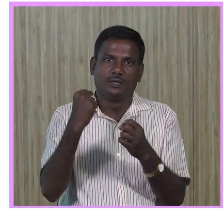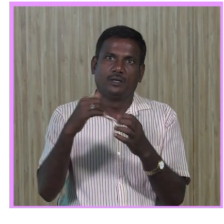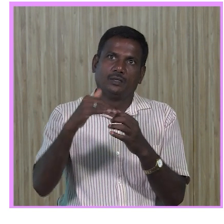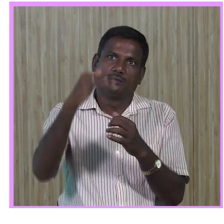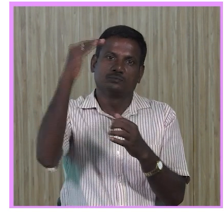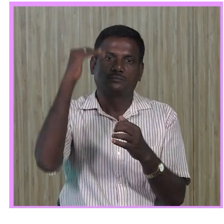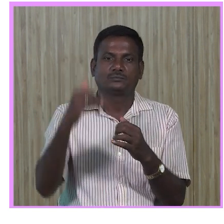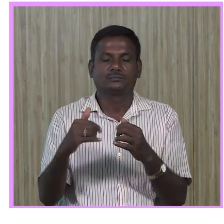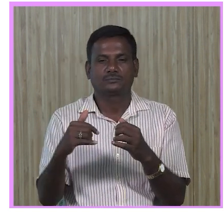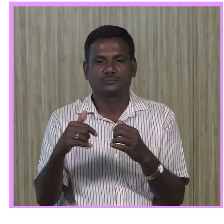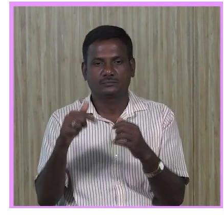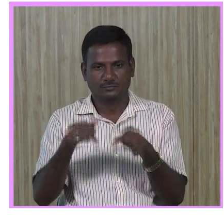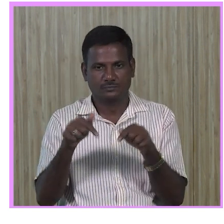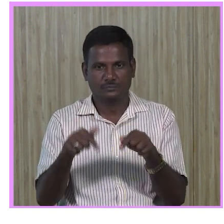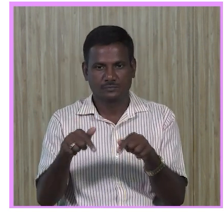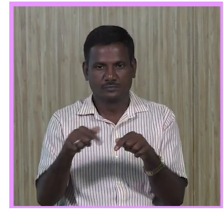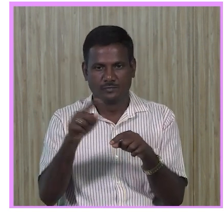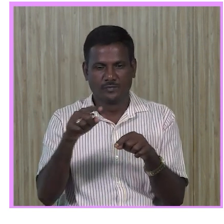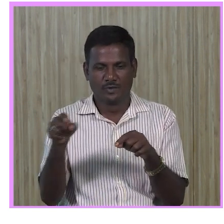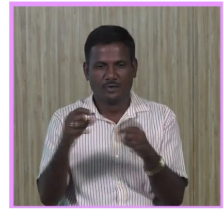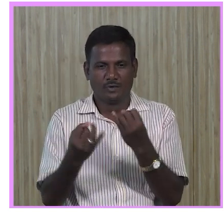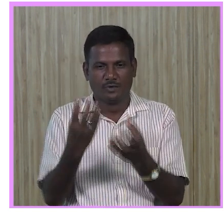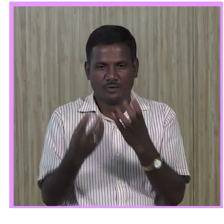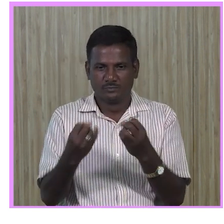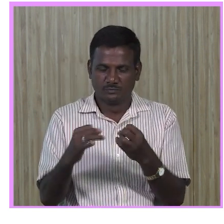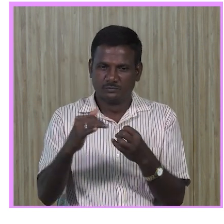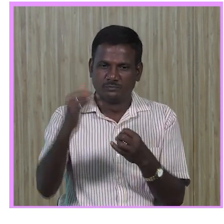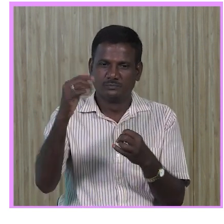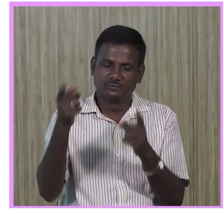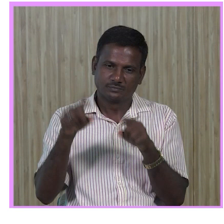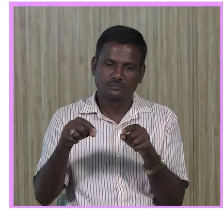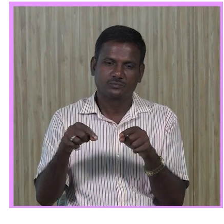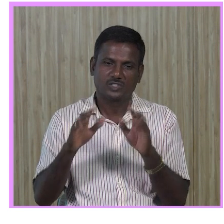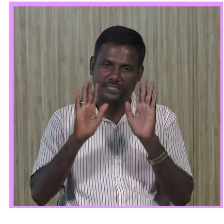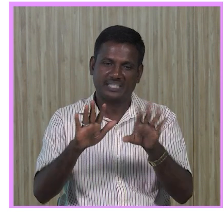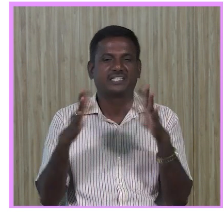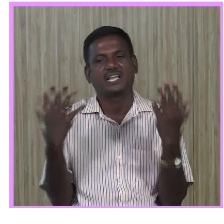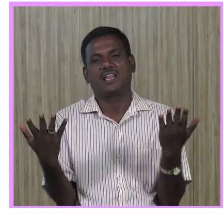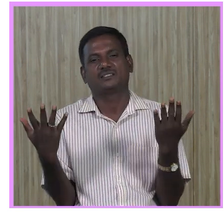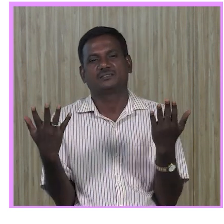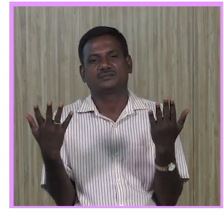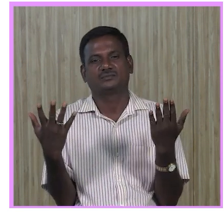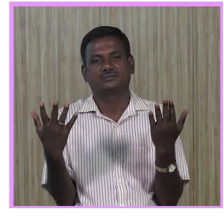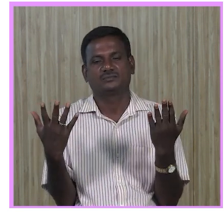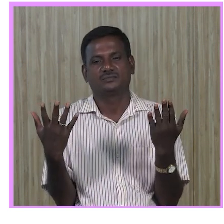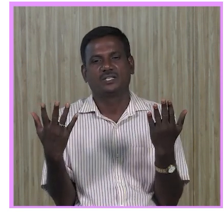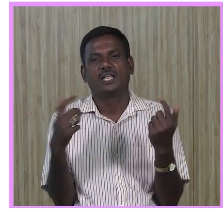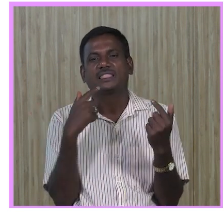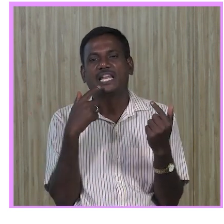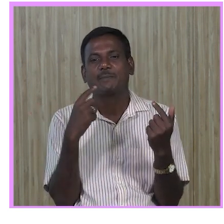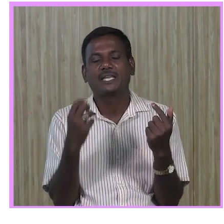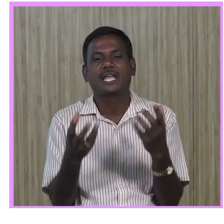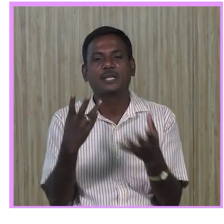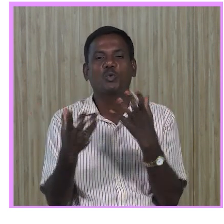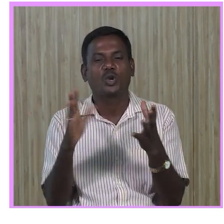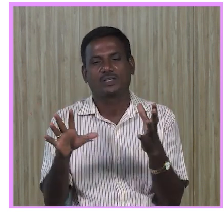வெளிப்படுத்தும். இந்த திண்ம இயக்கு பொருட்கள் எரிய தொடங்கிய பின் அவற்றை நிறுத்த இயலாது. திண்ம இயக்கு